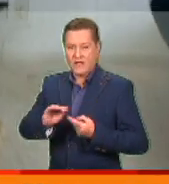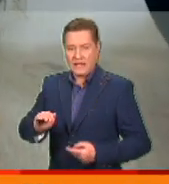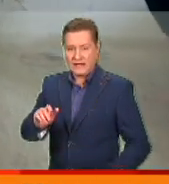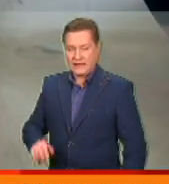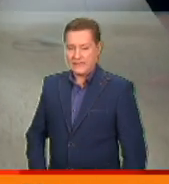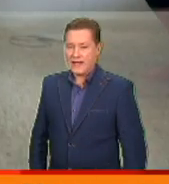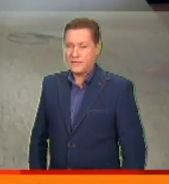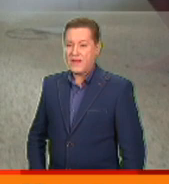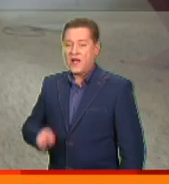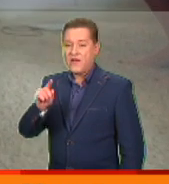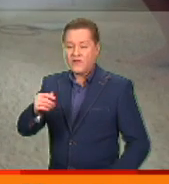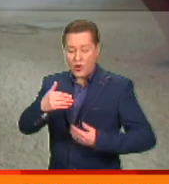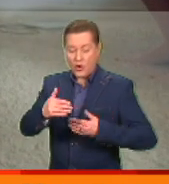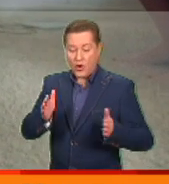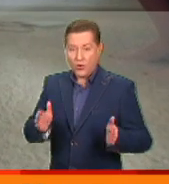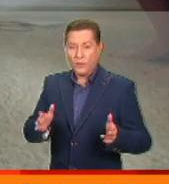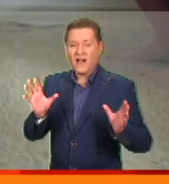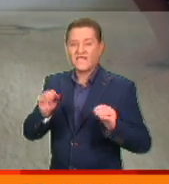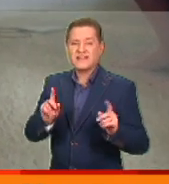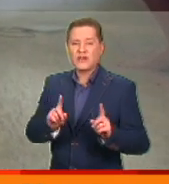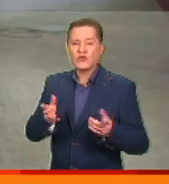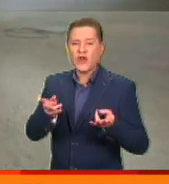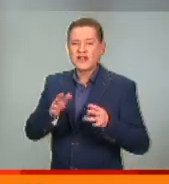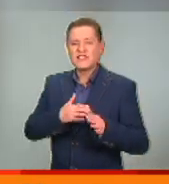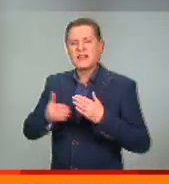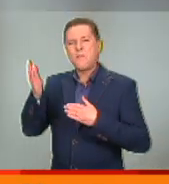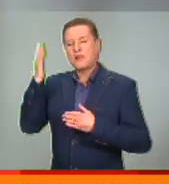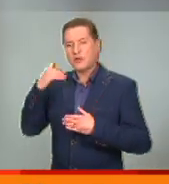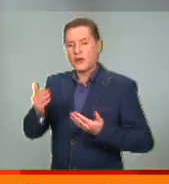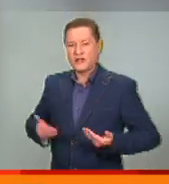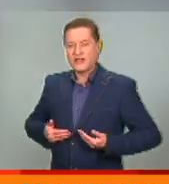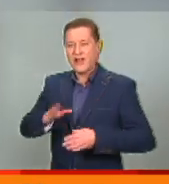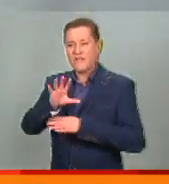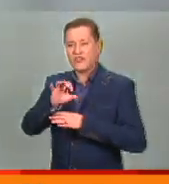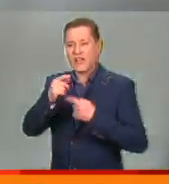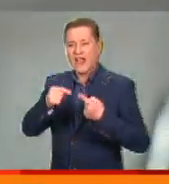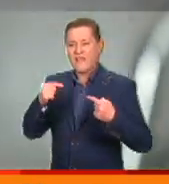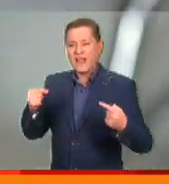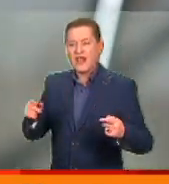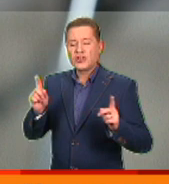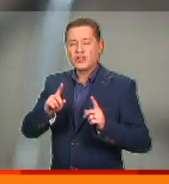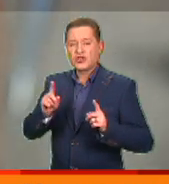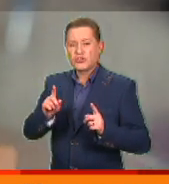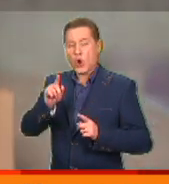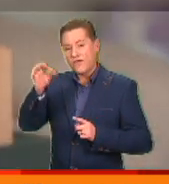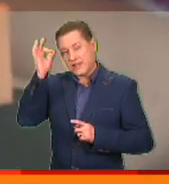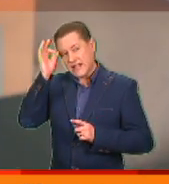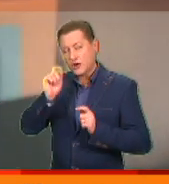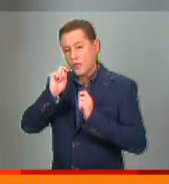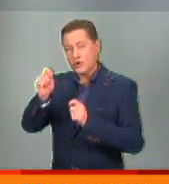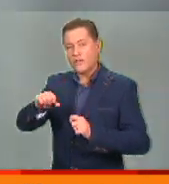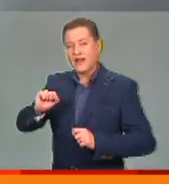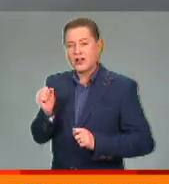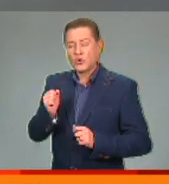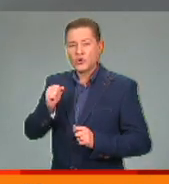В її руках маленька коробка – все, що лишилося від минулого життя. У ній фотографії, речі, що їй на згадку подарували друзі